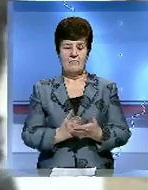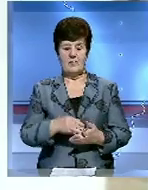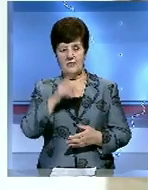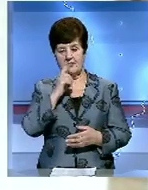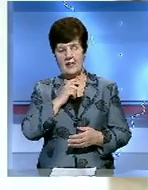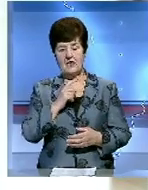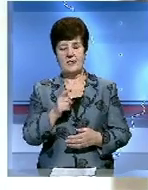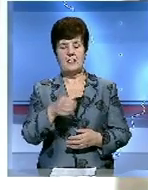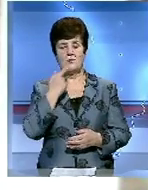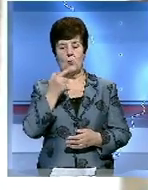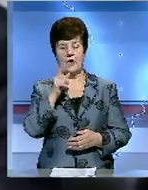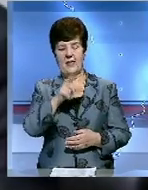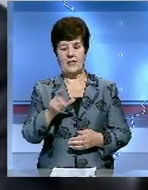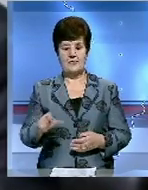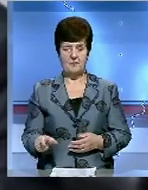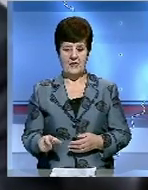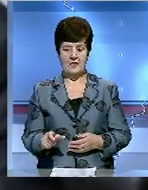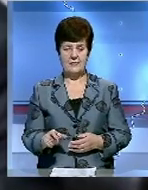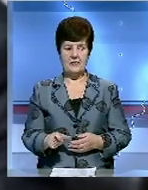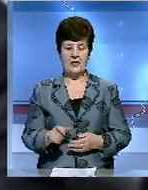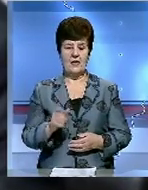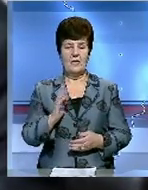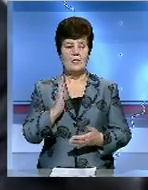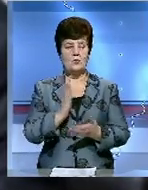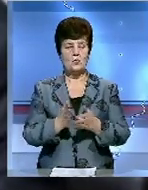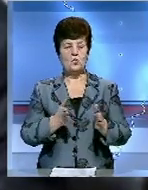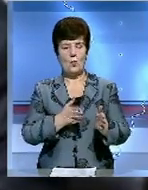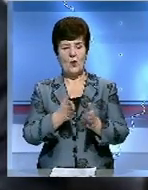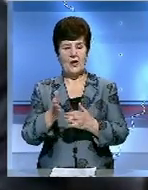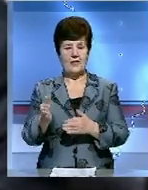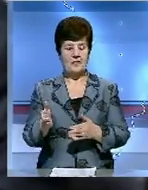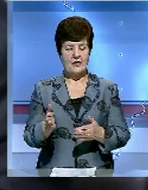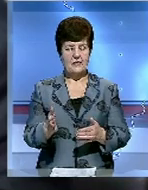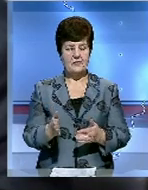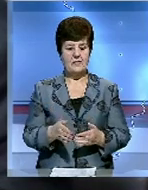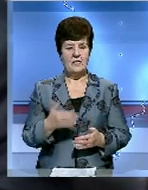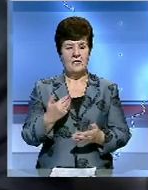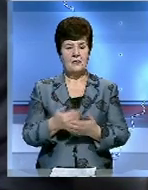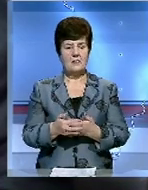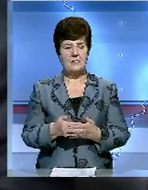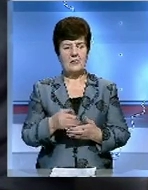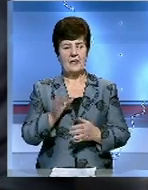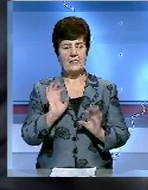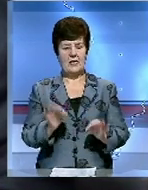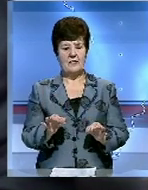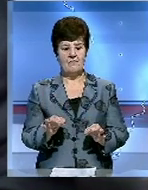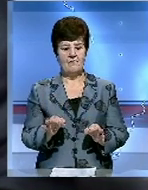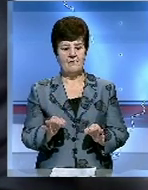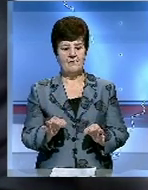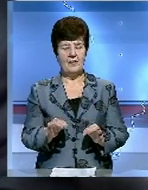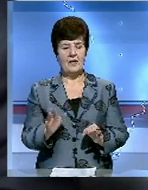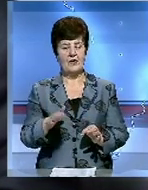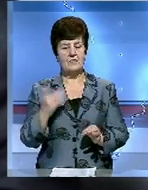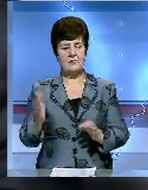experții. Candidații independenți sunt defavorizați din mai multe puncte de vedere. În primul rând, ei par să înceapă